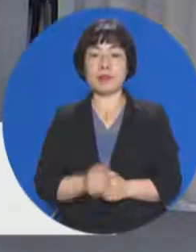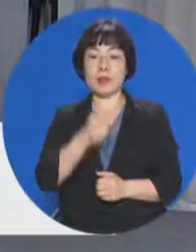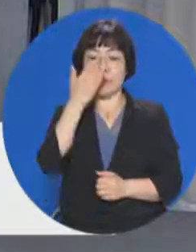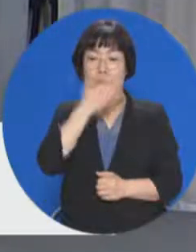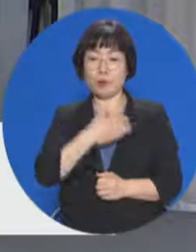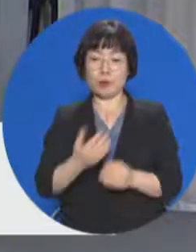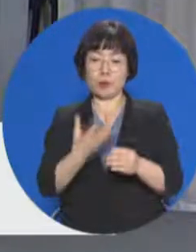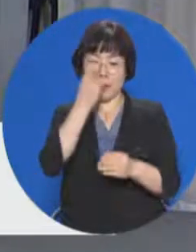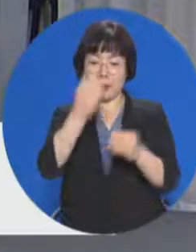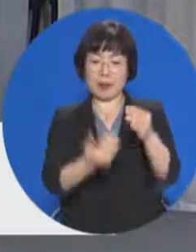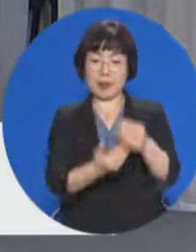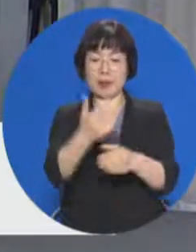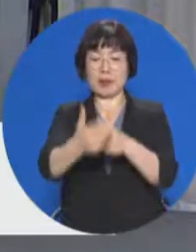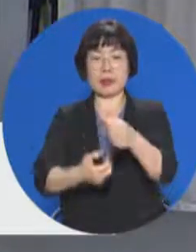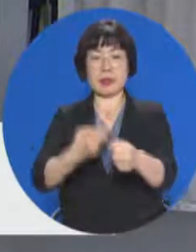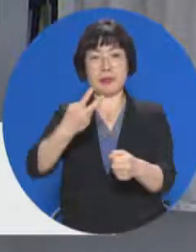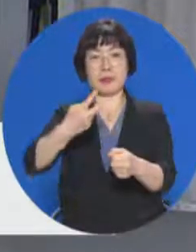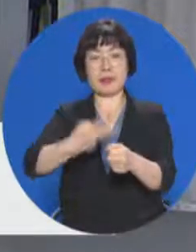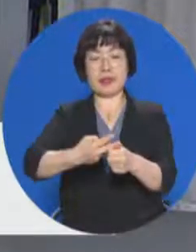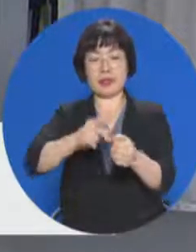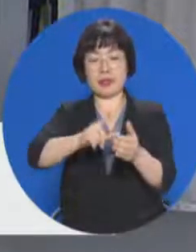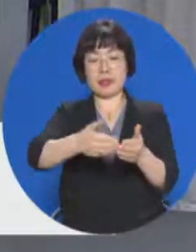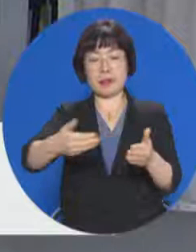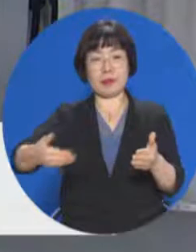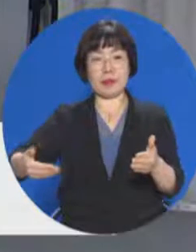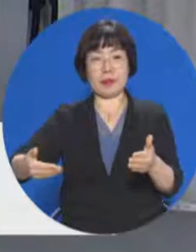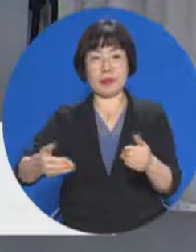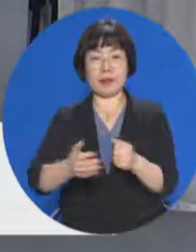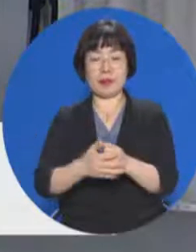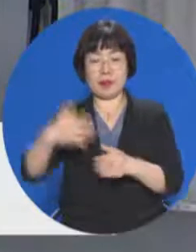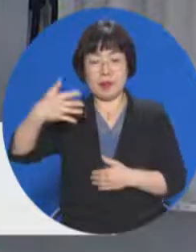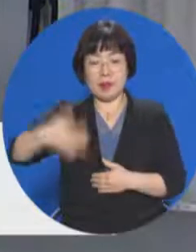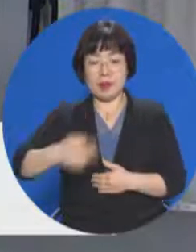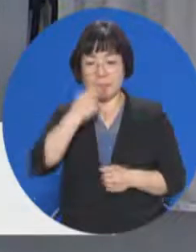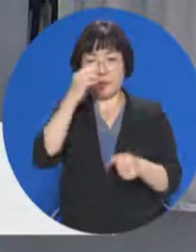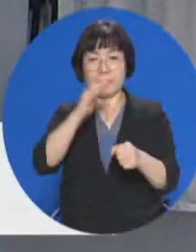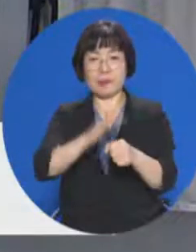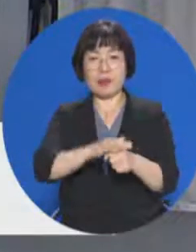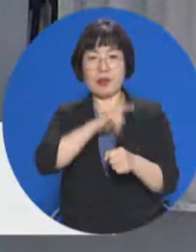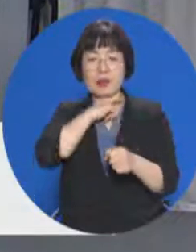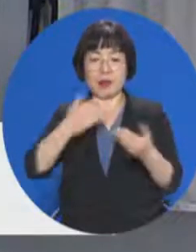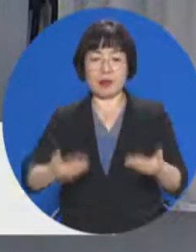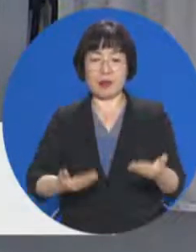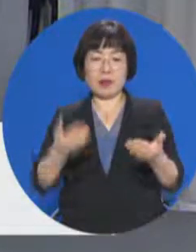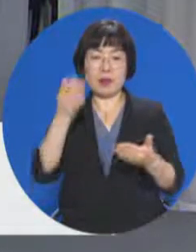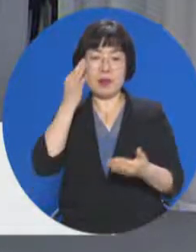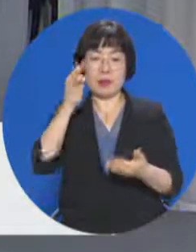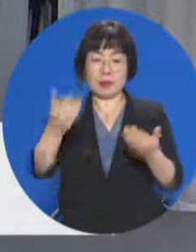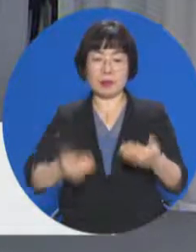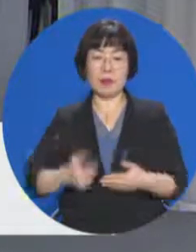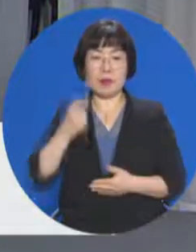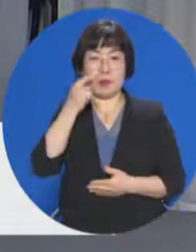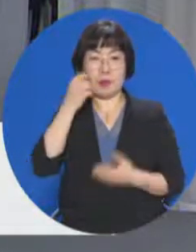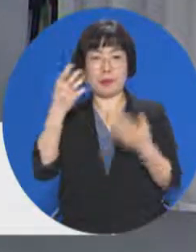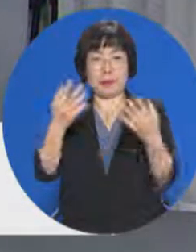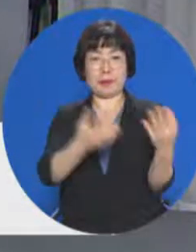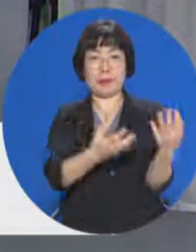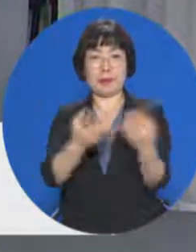여순 사건이 발발한 지 72년이 지났지만 아직도 억울한 희생을 인정받지 못하는 분들이 많이